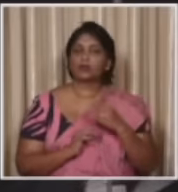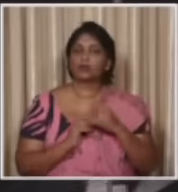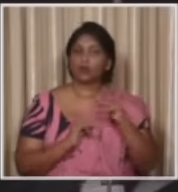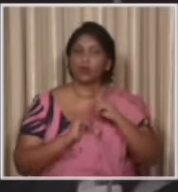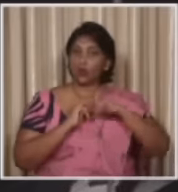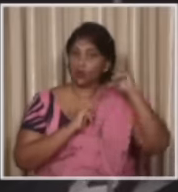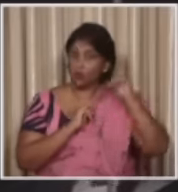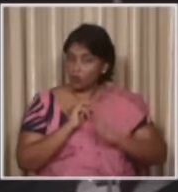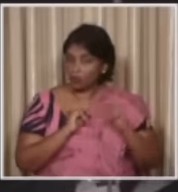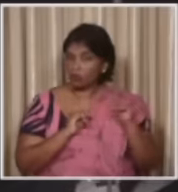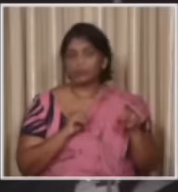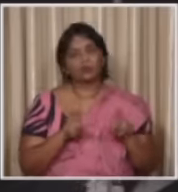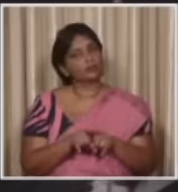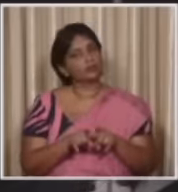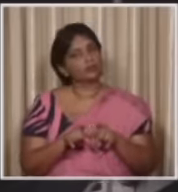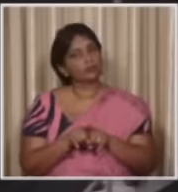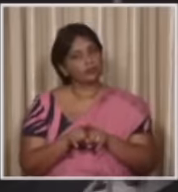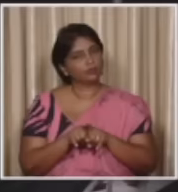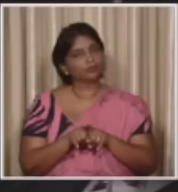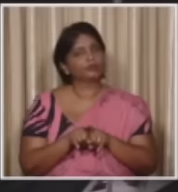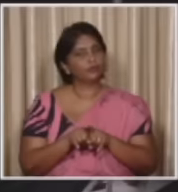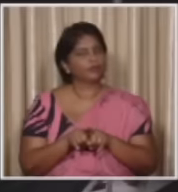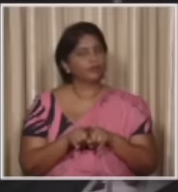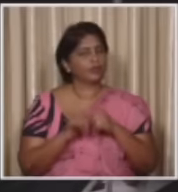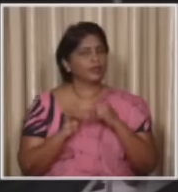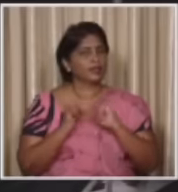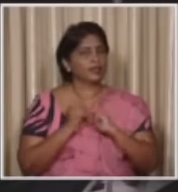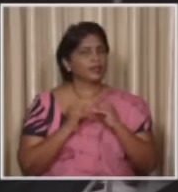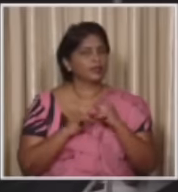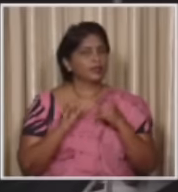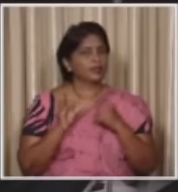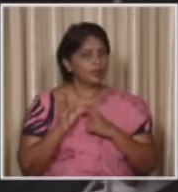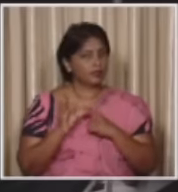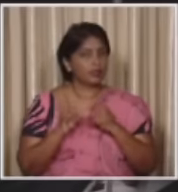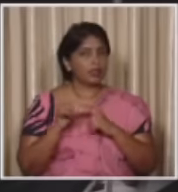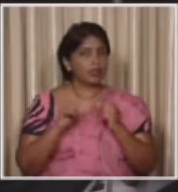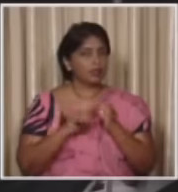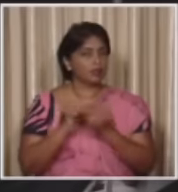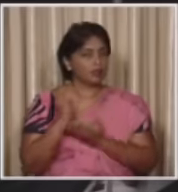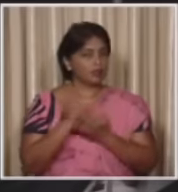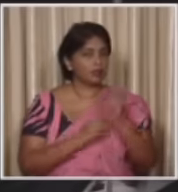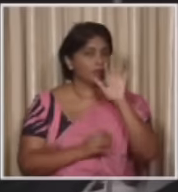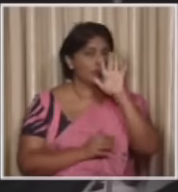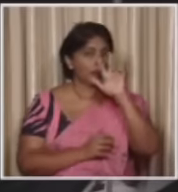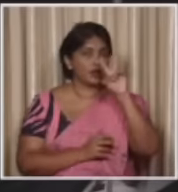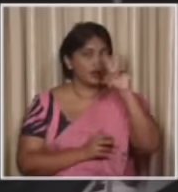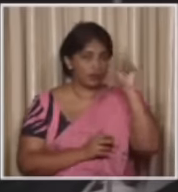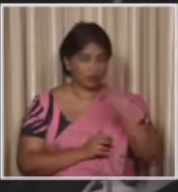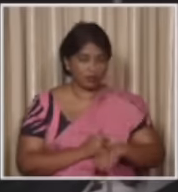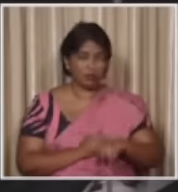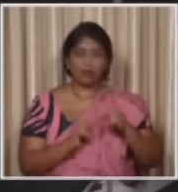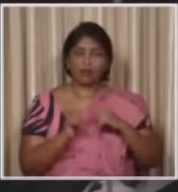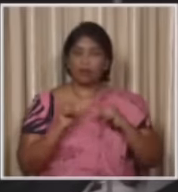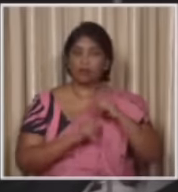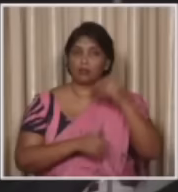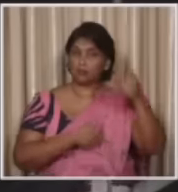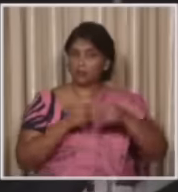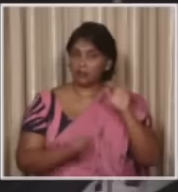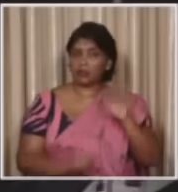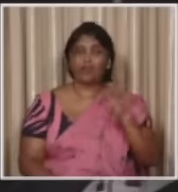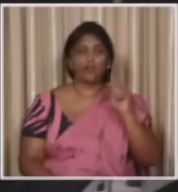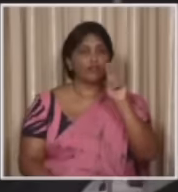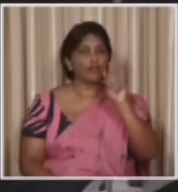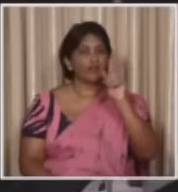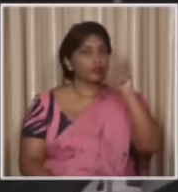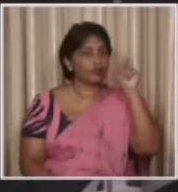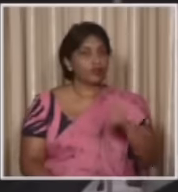උපාධිධාරීන් 23000ක් පත් කරන්න සංවර්ධන ධාරීන් අතරින් ආයතුම්පත් කැඳවලා 52000ක් ආයතුම්පත් ඇවිල්ලා තියෙද්දි 23000ක්